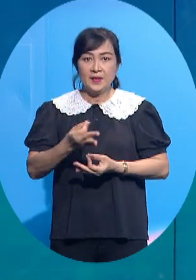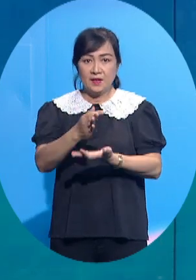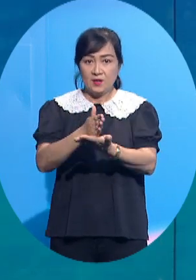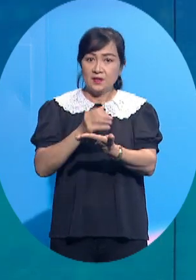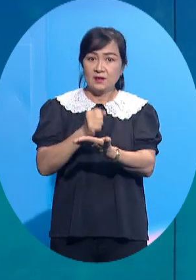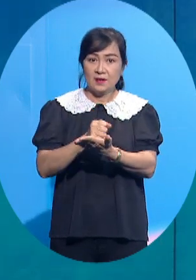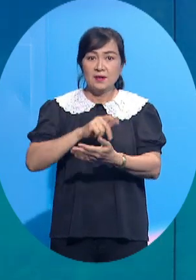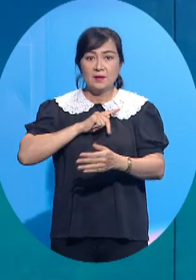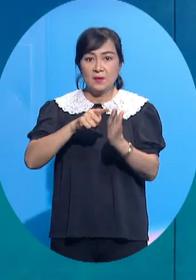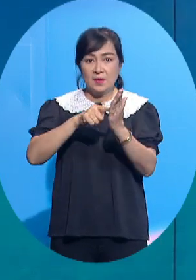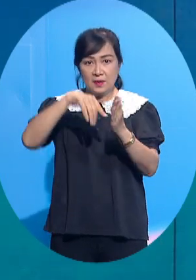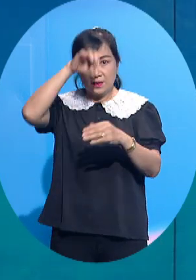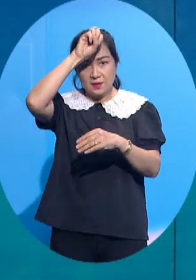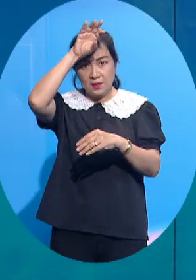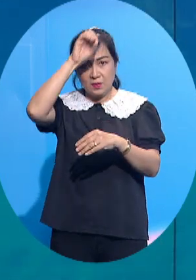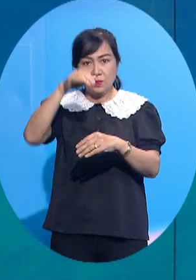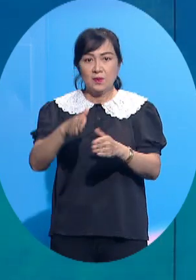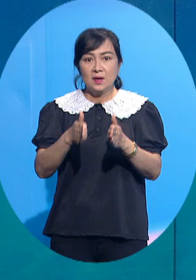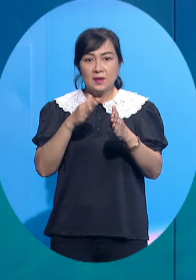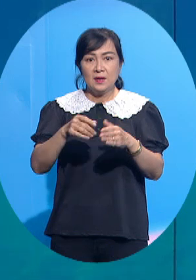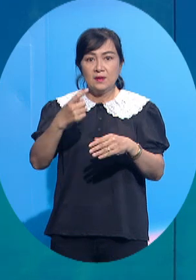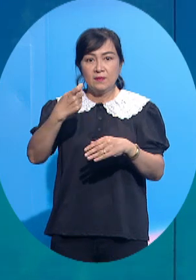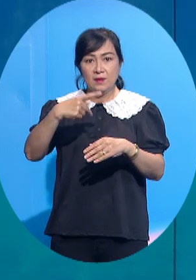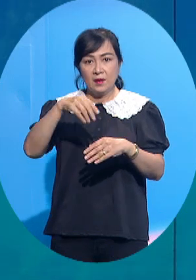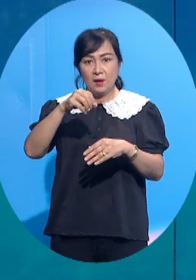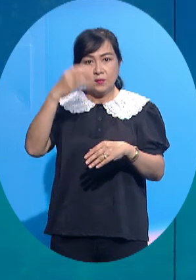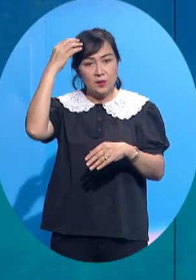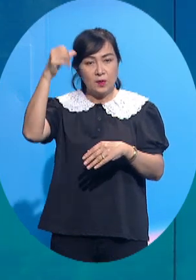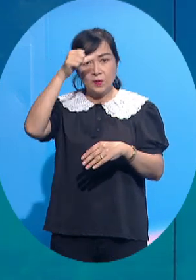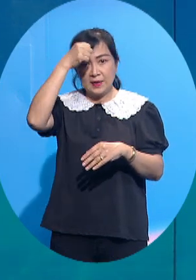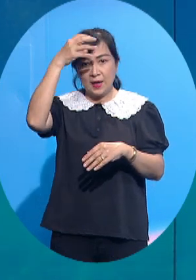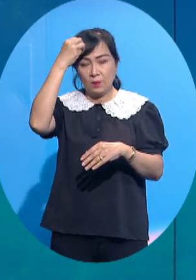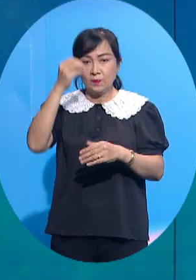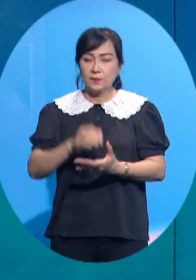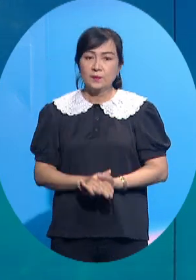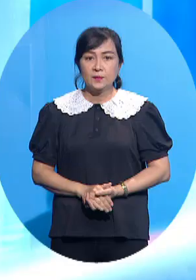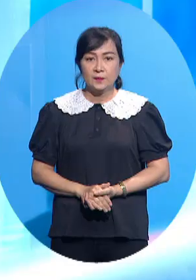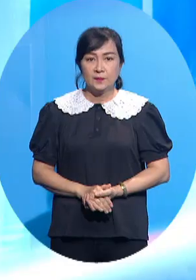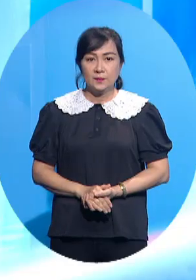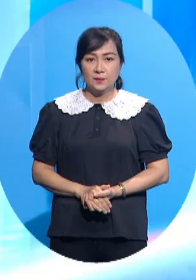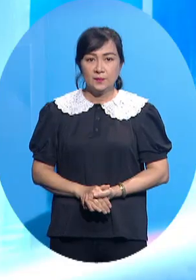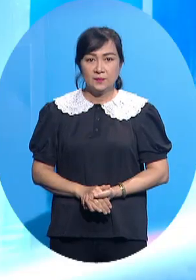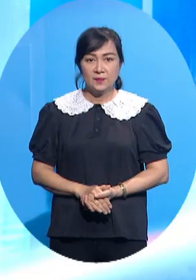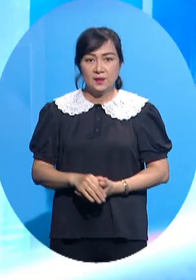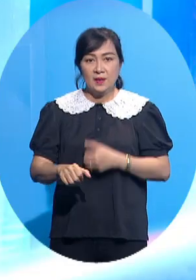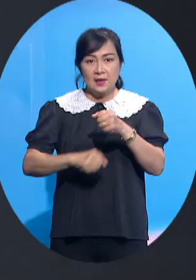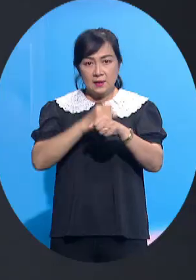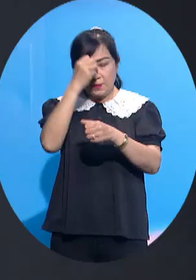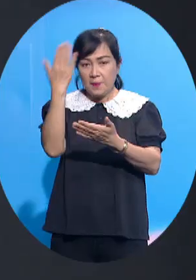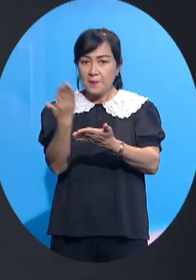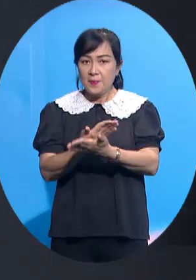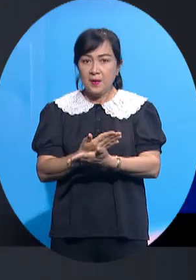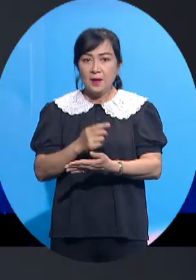2024-2025 và trao giấy chứng nhận kiểm định chất lượng giáo dục ngành Đông phương học trình độ đại học. Trong năm học mới